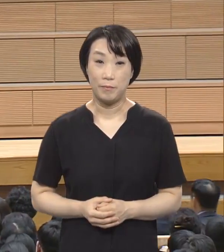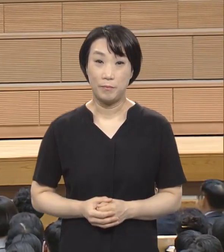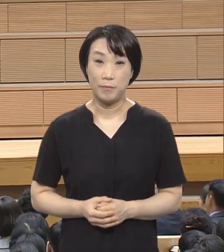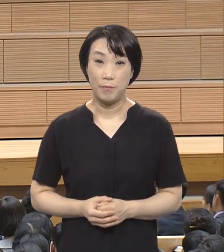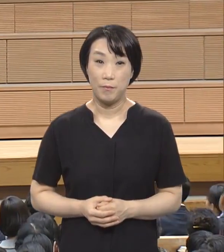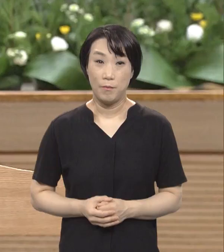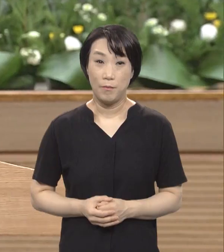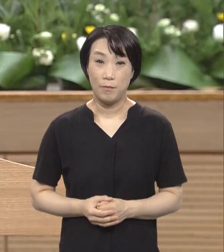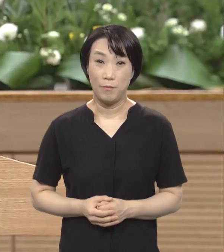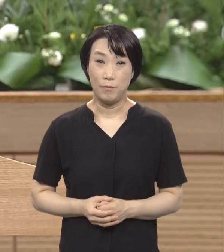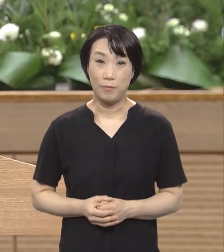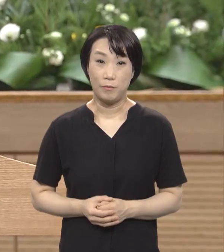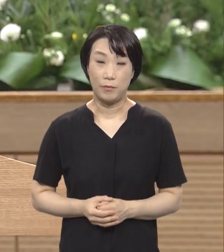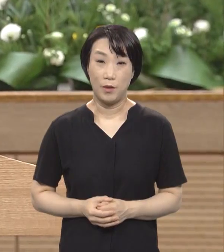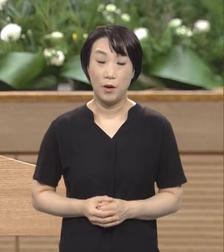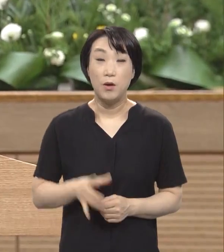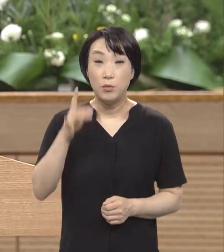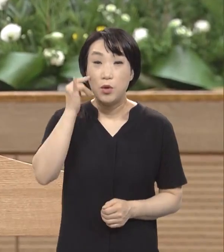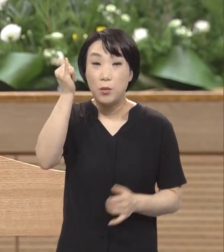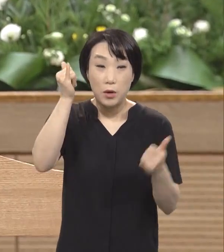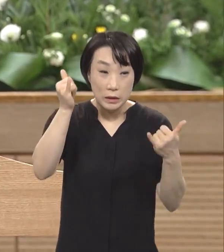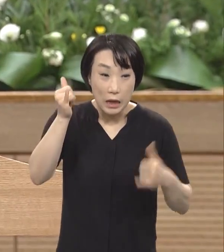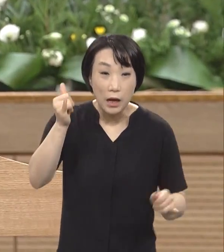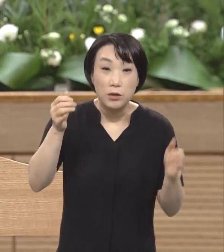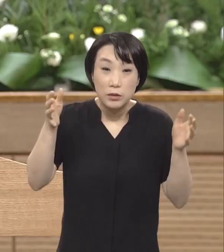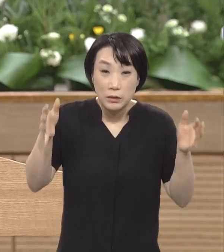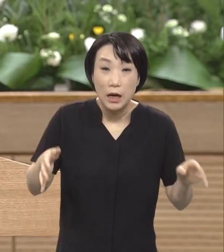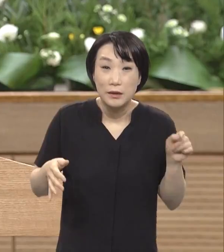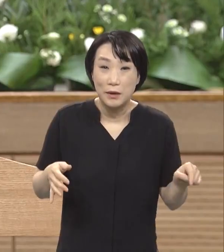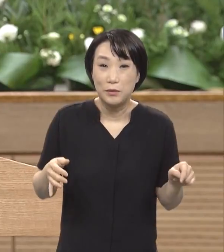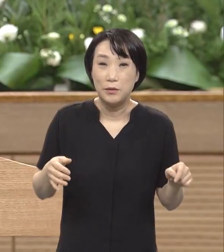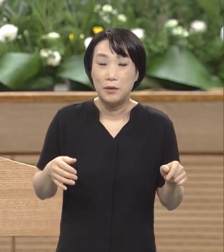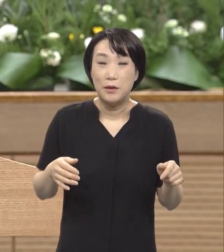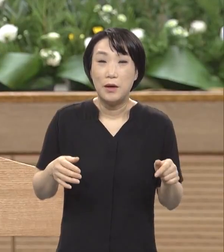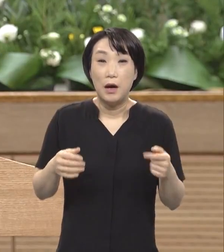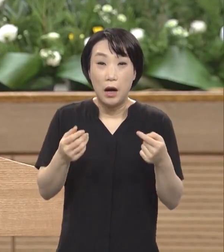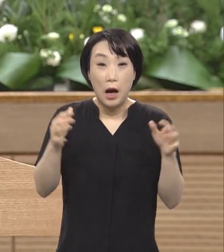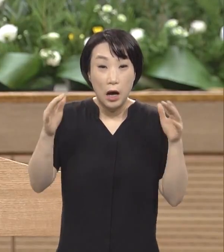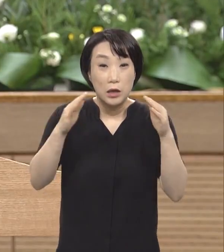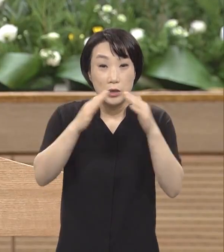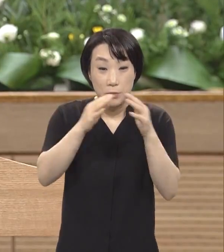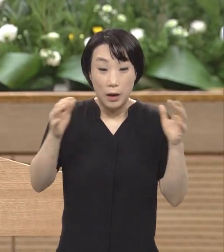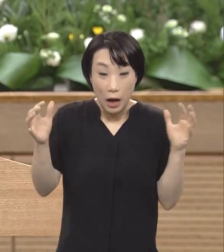이렇게 부모 자식 사이에도 밤낮 같이 살아도